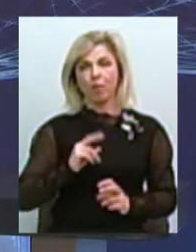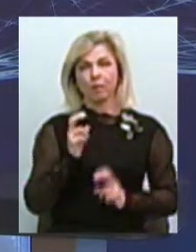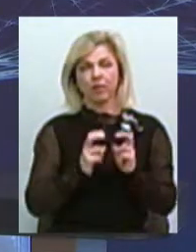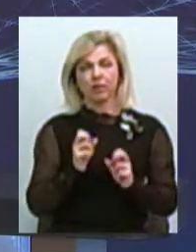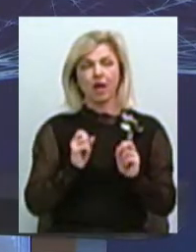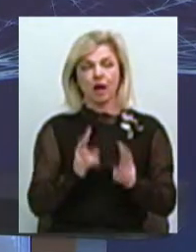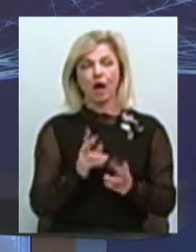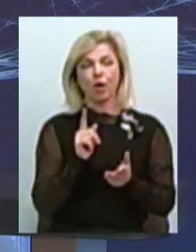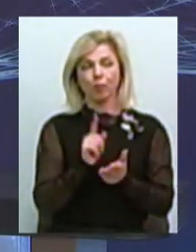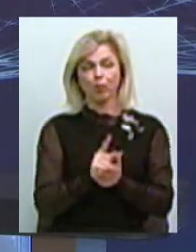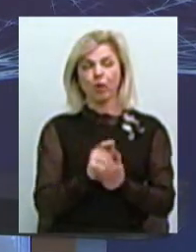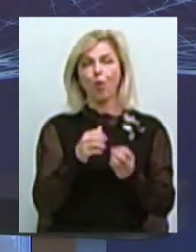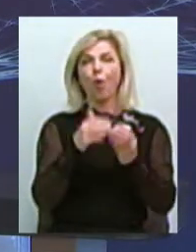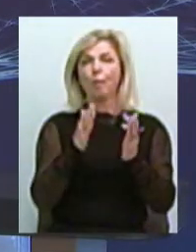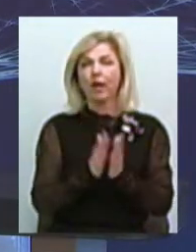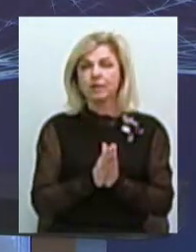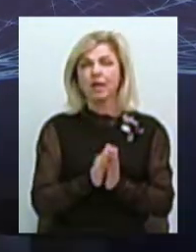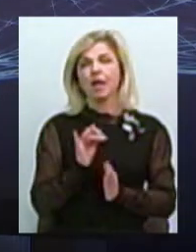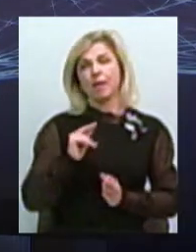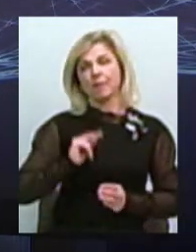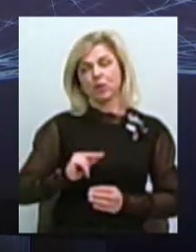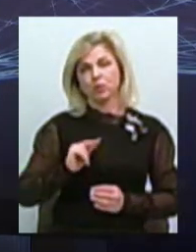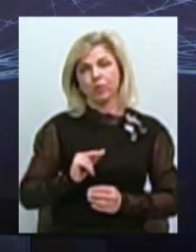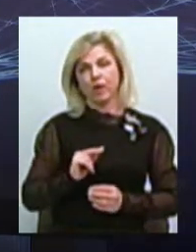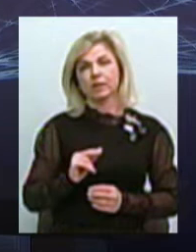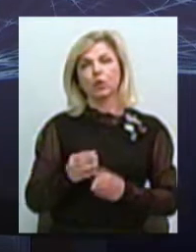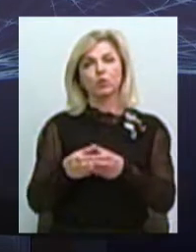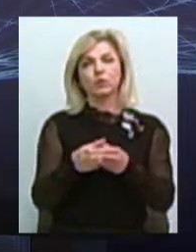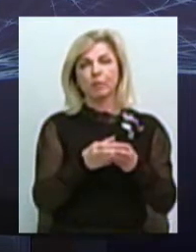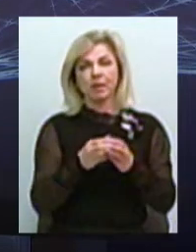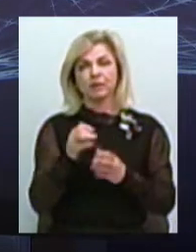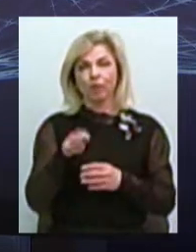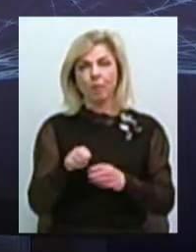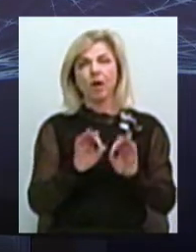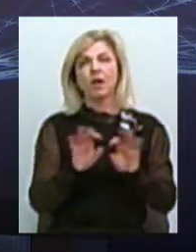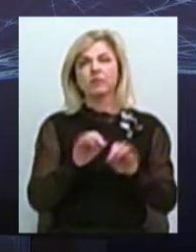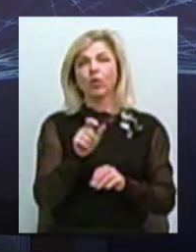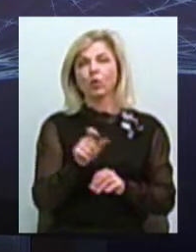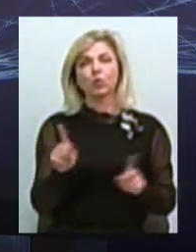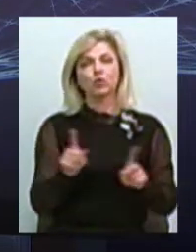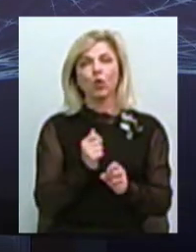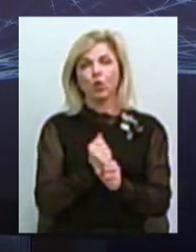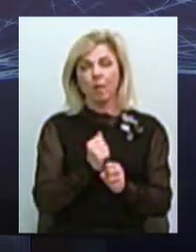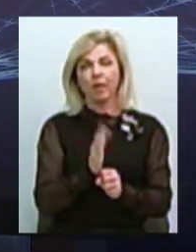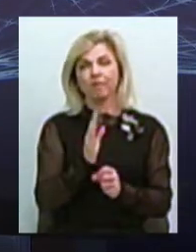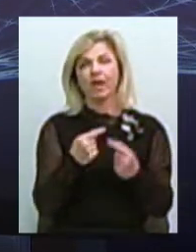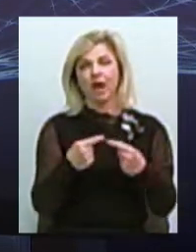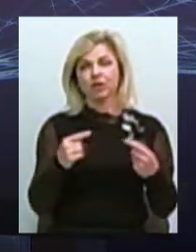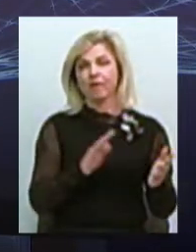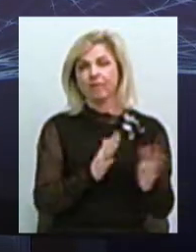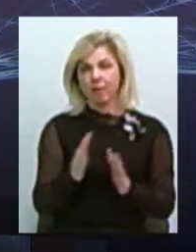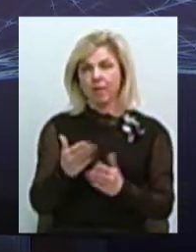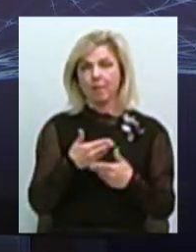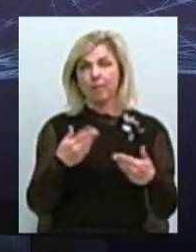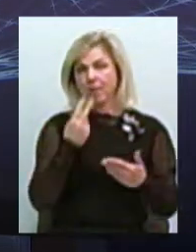за комплексом, це і працювати з суспільством нашим, розповідати людям, що робити у тих чи інших випадках. Тобто ми бачимо,